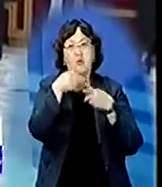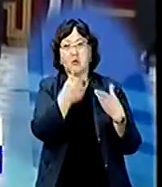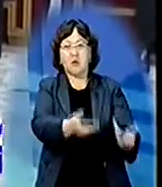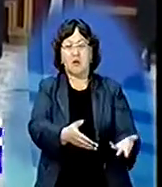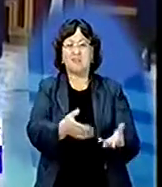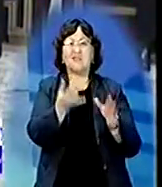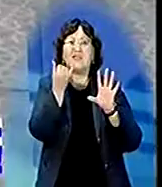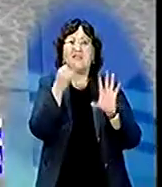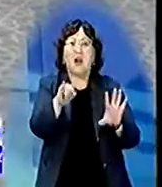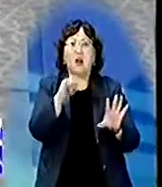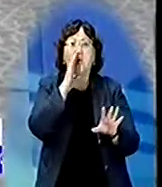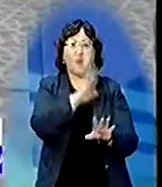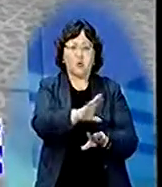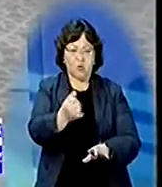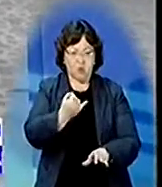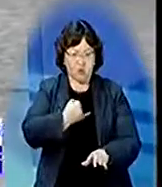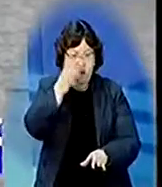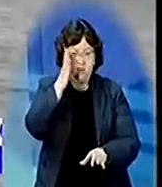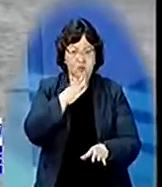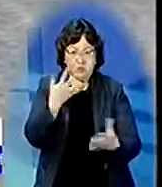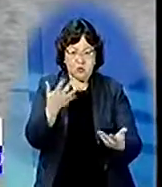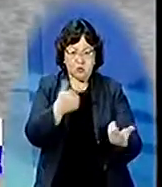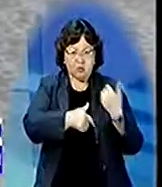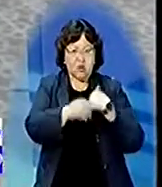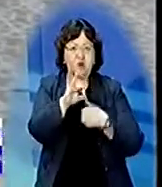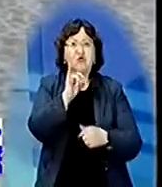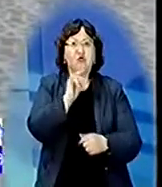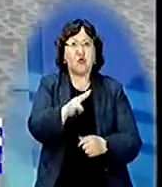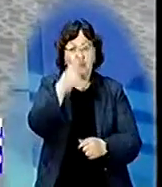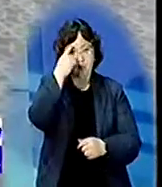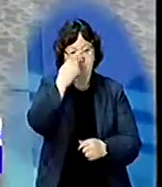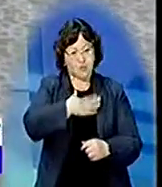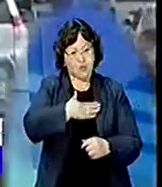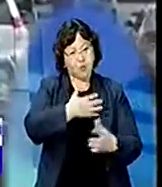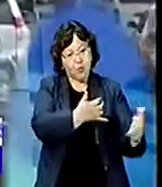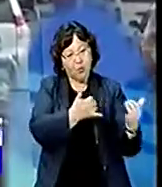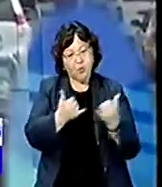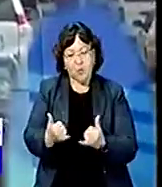60 хүүхдийг эх орондоо урьж амраасанд мужийн ард иргэдийнхээ нэрийн өмнөөс